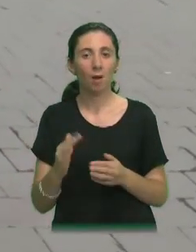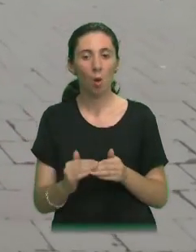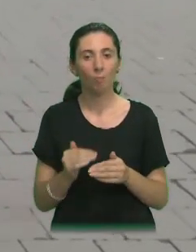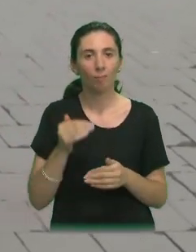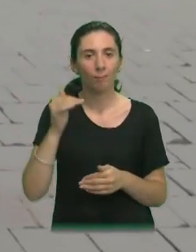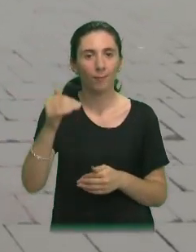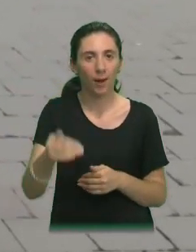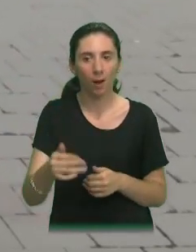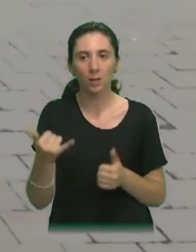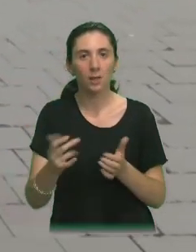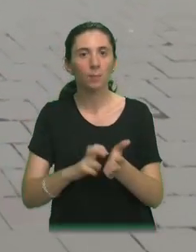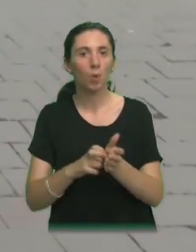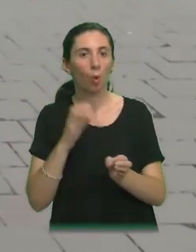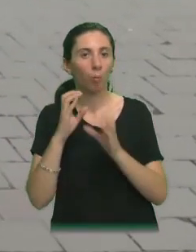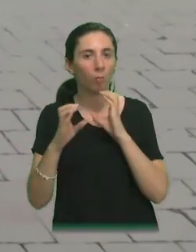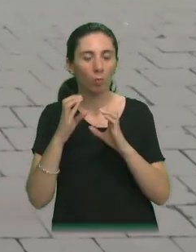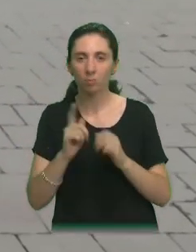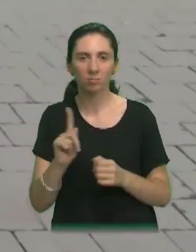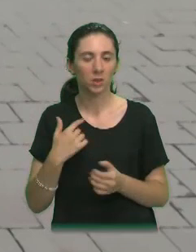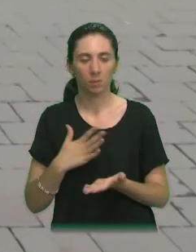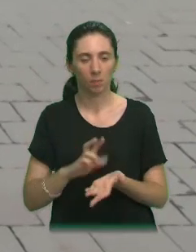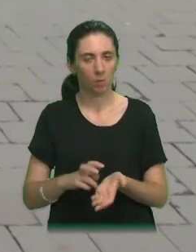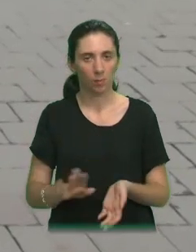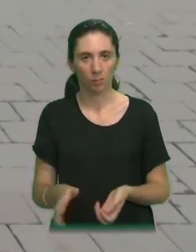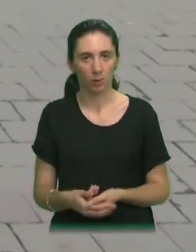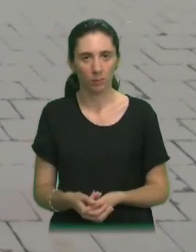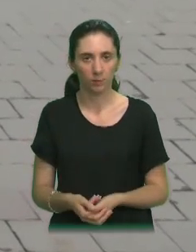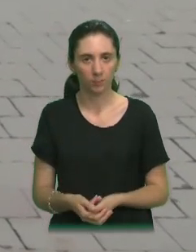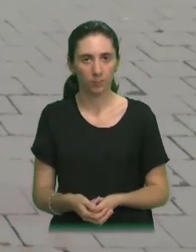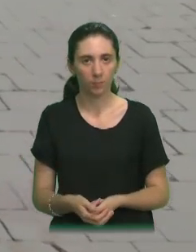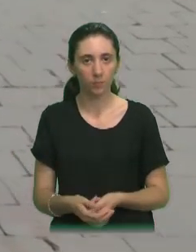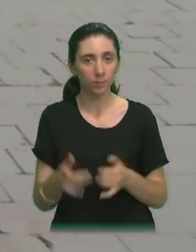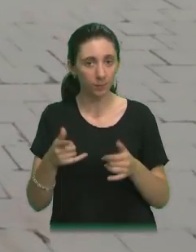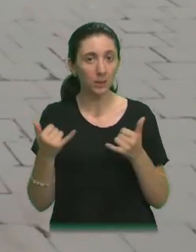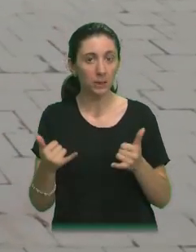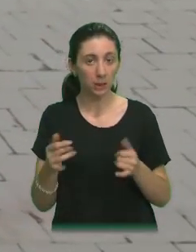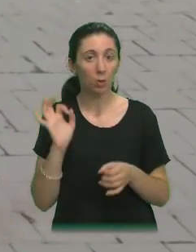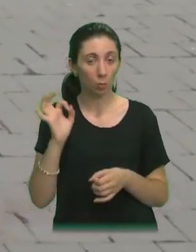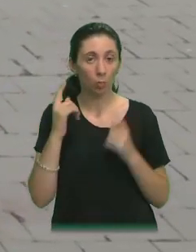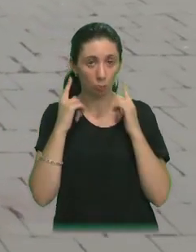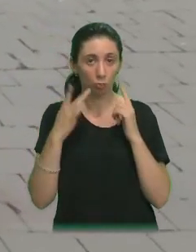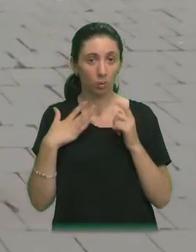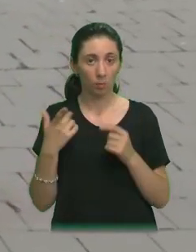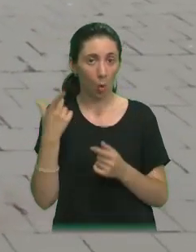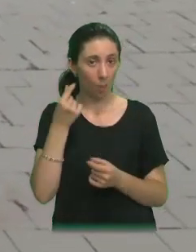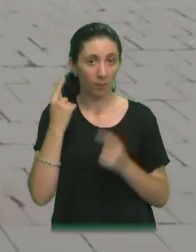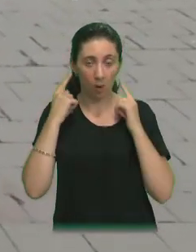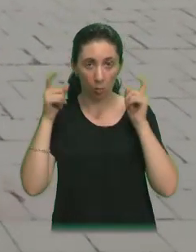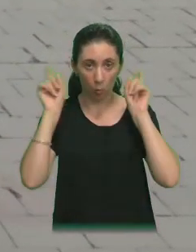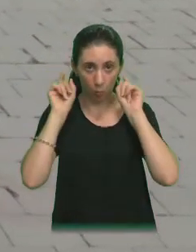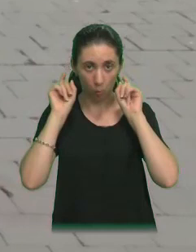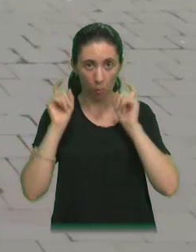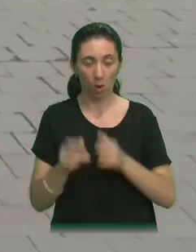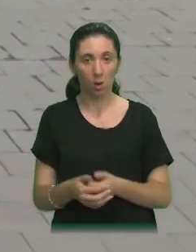Ja sam vrlo brzo počela nositi aparatić, tako da nije baš da sam imala nekakav prelaz i problema u komunikaciji nikada.